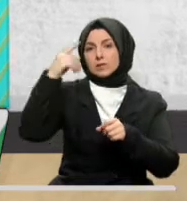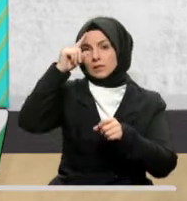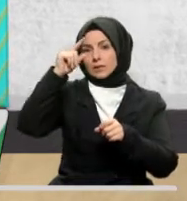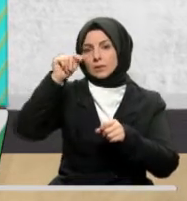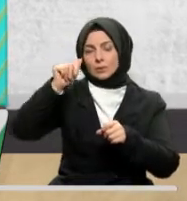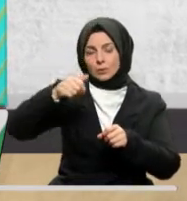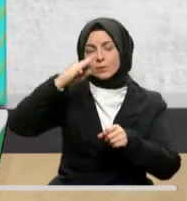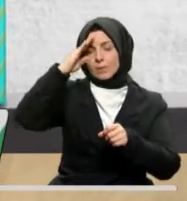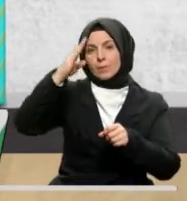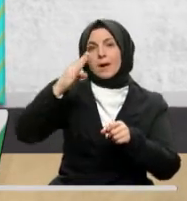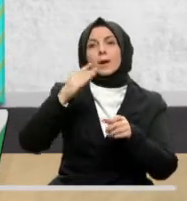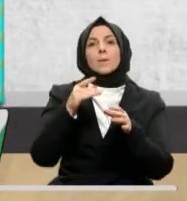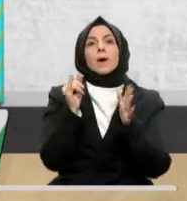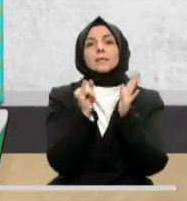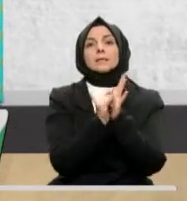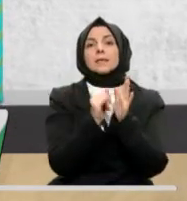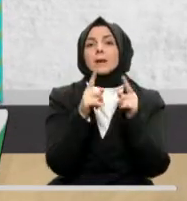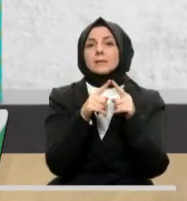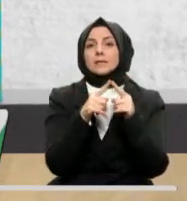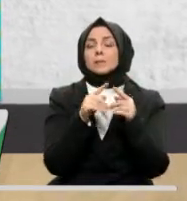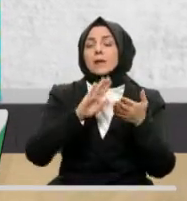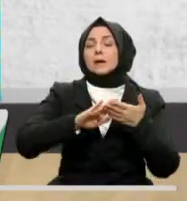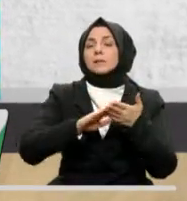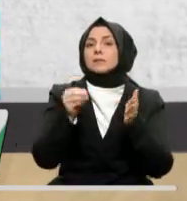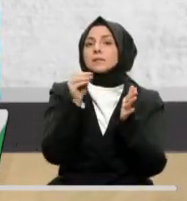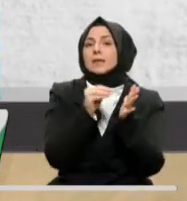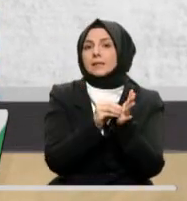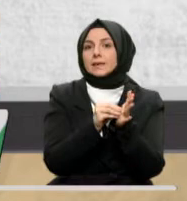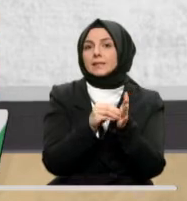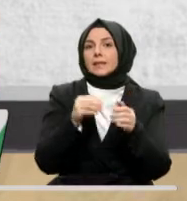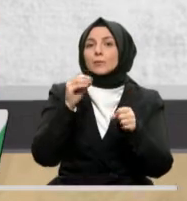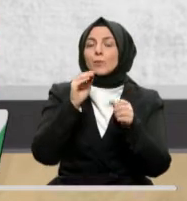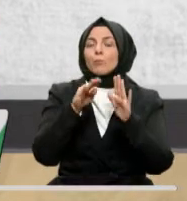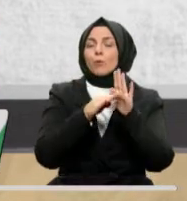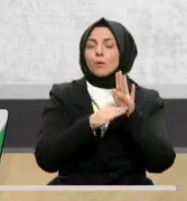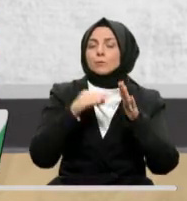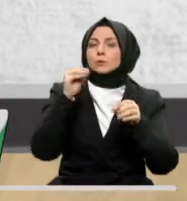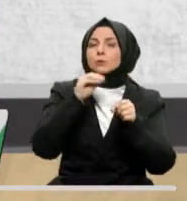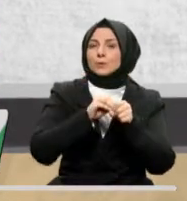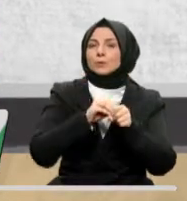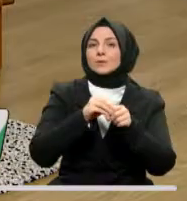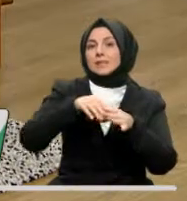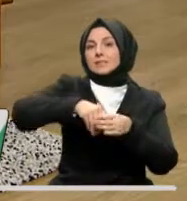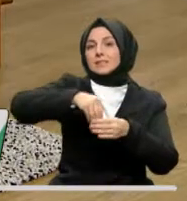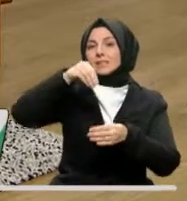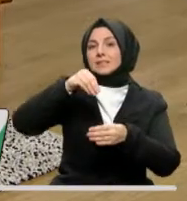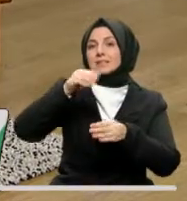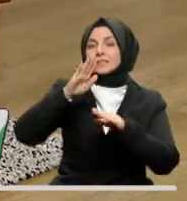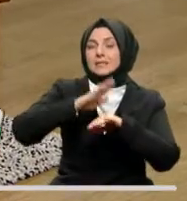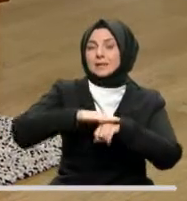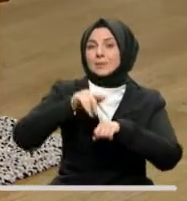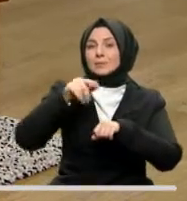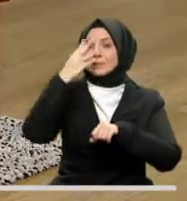gönderir misin altına Arkadaşlarınızı etiketlemek rica ediyoruz yaylamızın sonunda yapacağımız çekilişle kitabımızı sizlere hediye ediyor olacağız inşallah diyorum